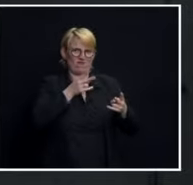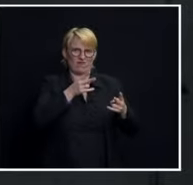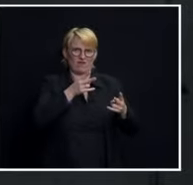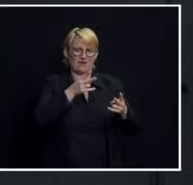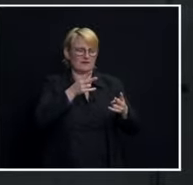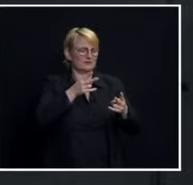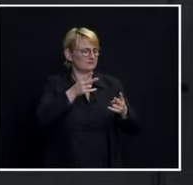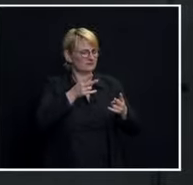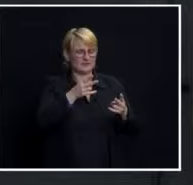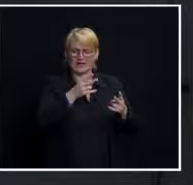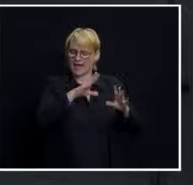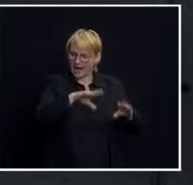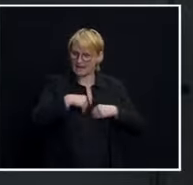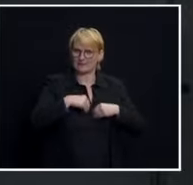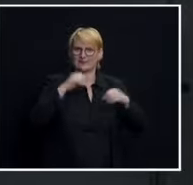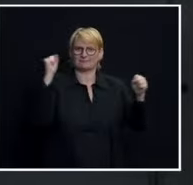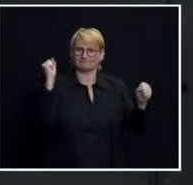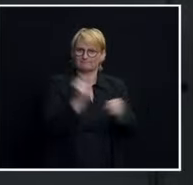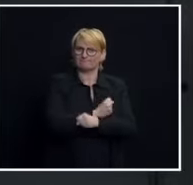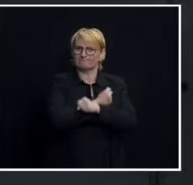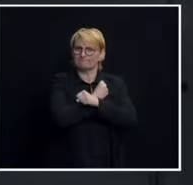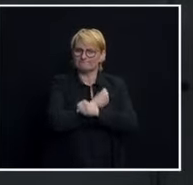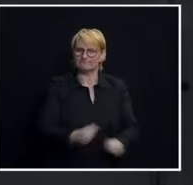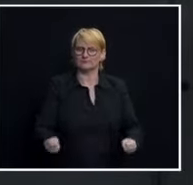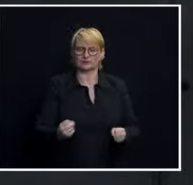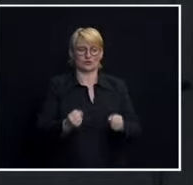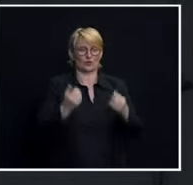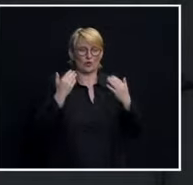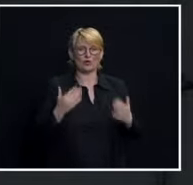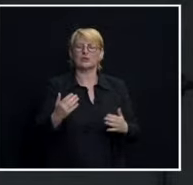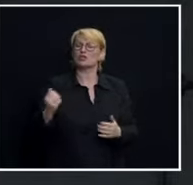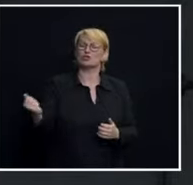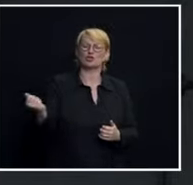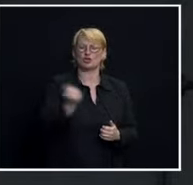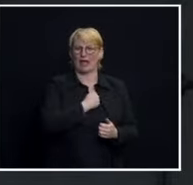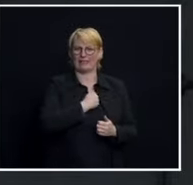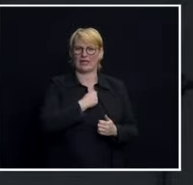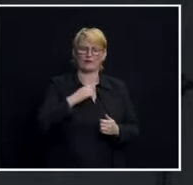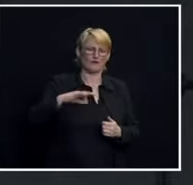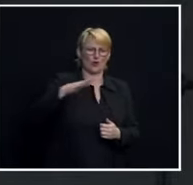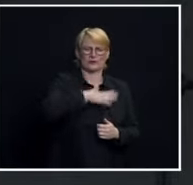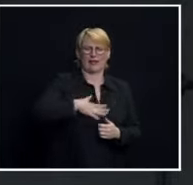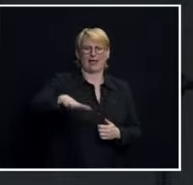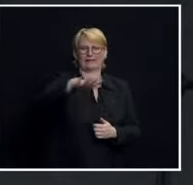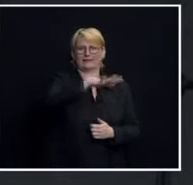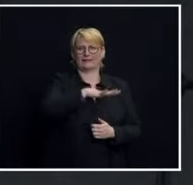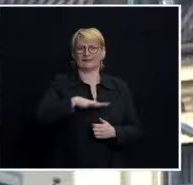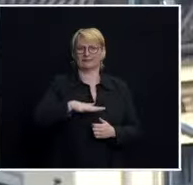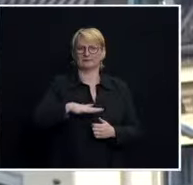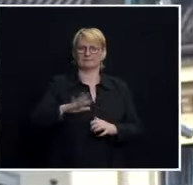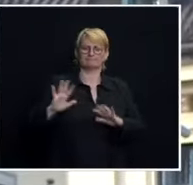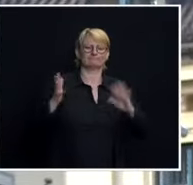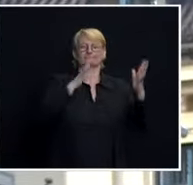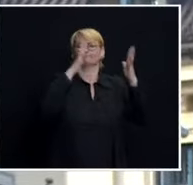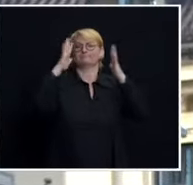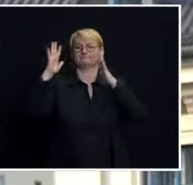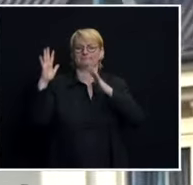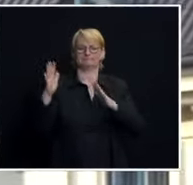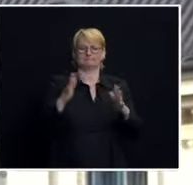absolut inakzeptabel. Und es ist, meine Damen und Herren, eine Schande für unser Land.